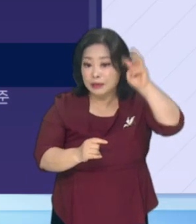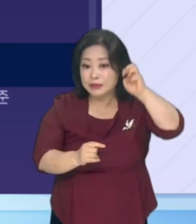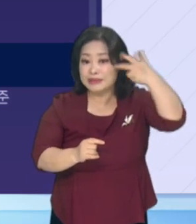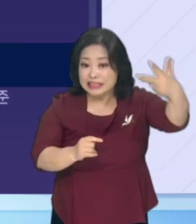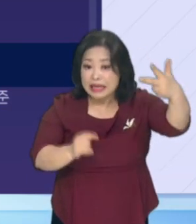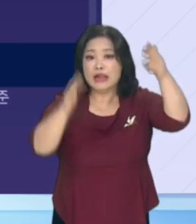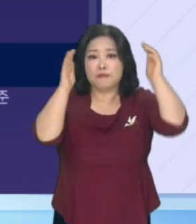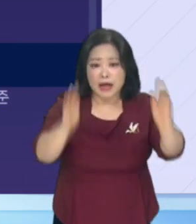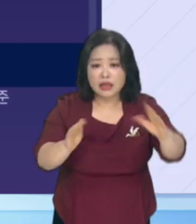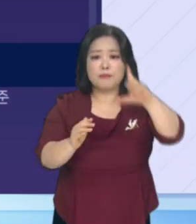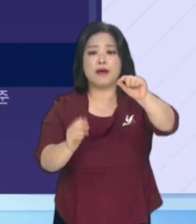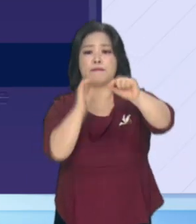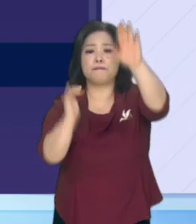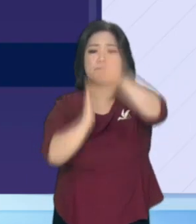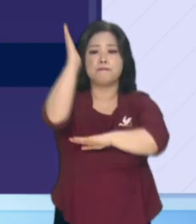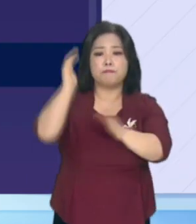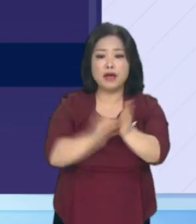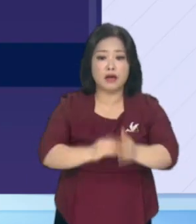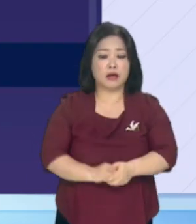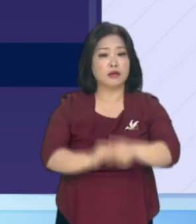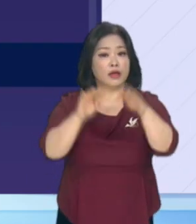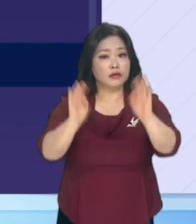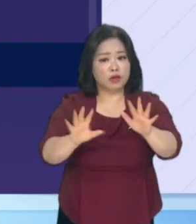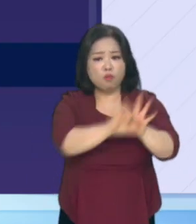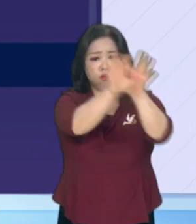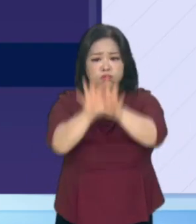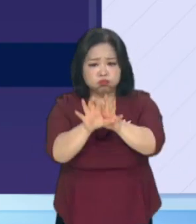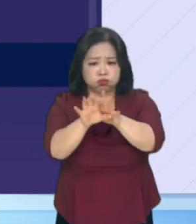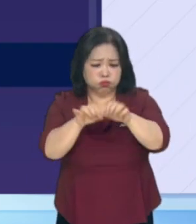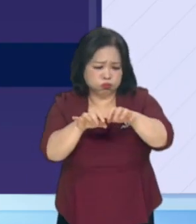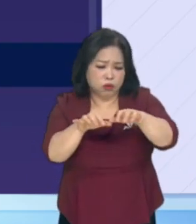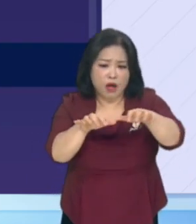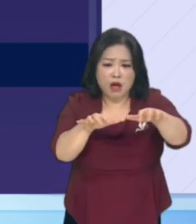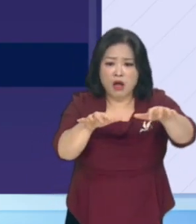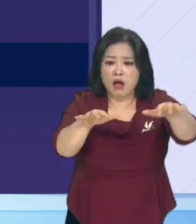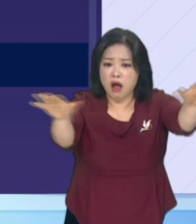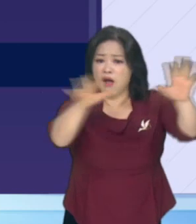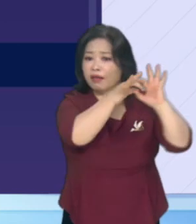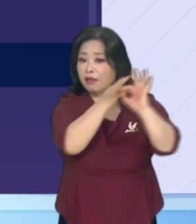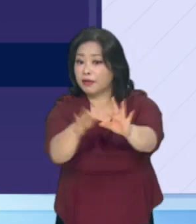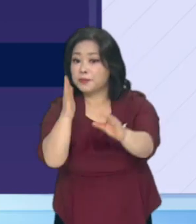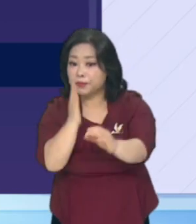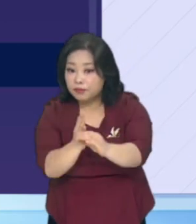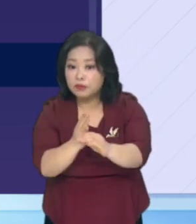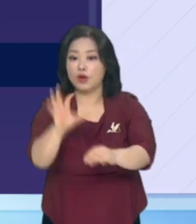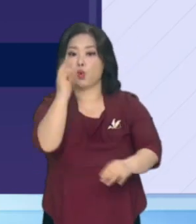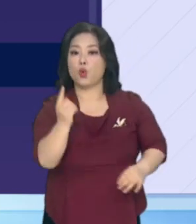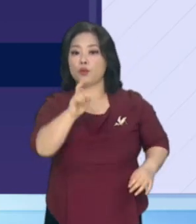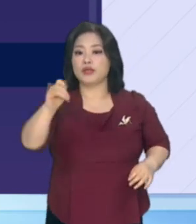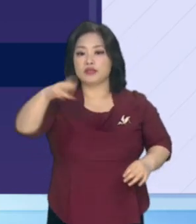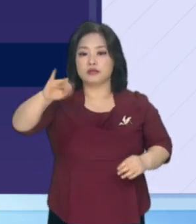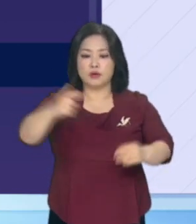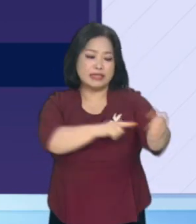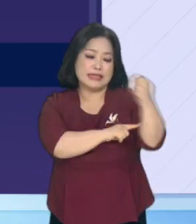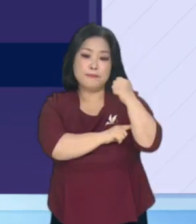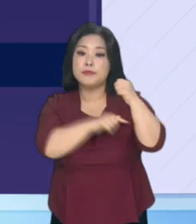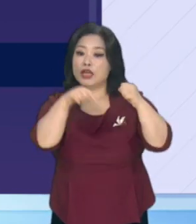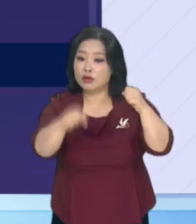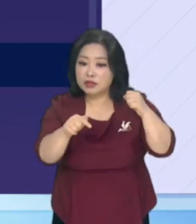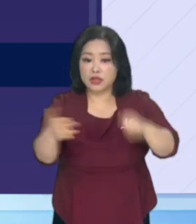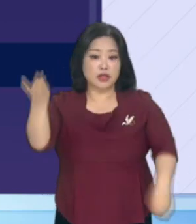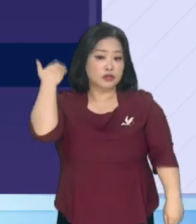10,000명을 넘어선 겁니다. 문제는 코로나19 확산세가 점점 거세지고 있다는 겁니다. 오미크론 변이의 전파력이 기존